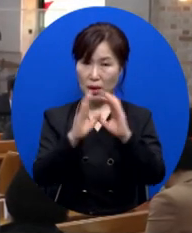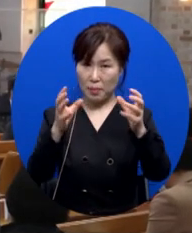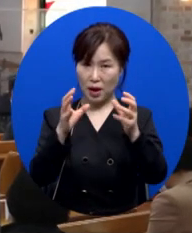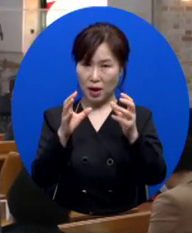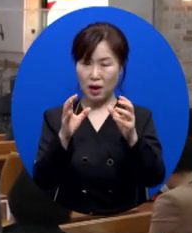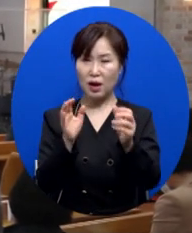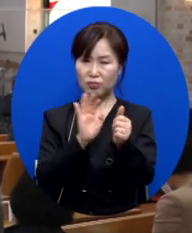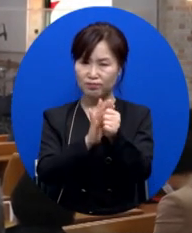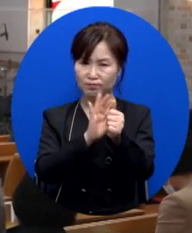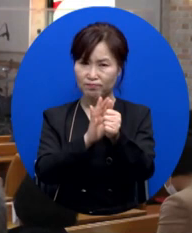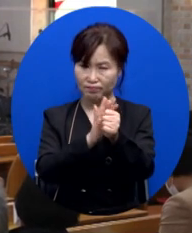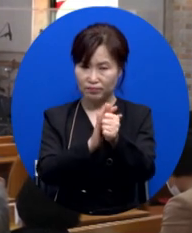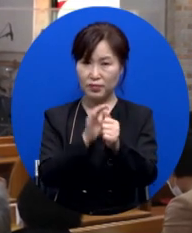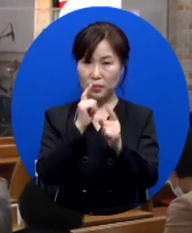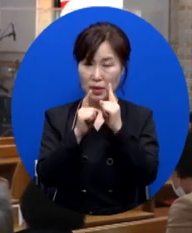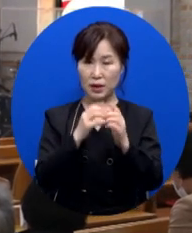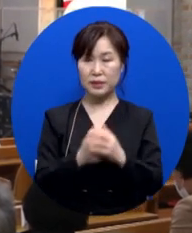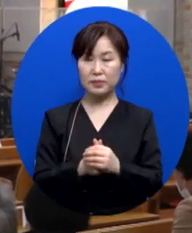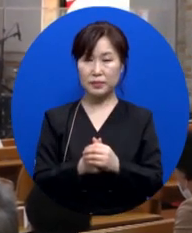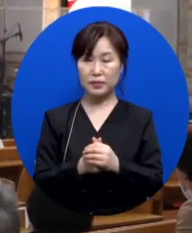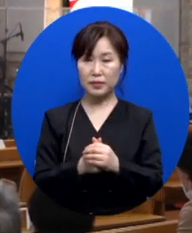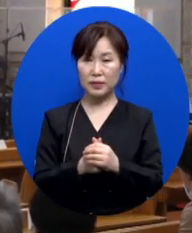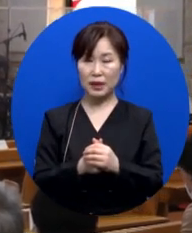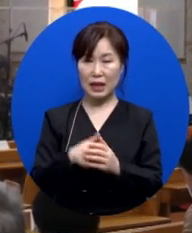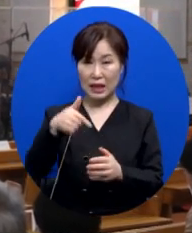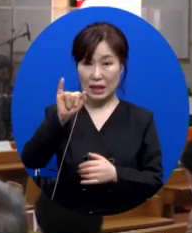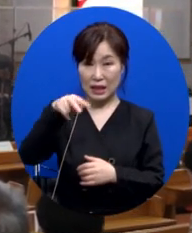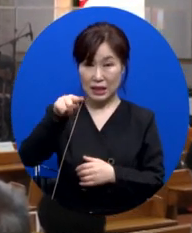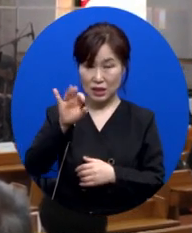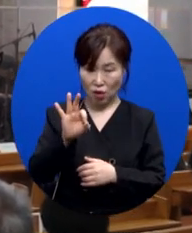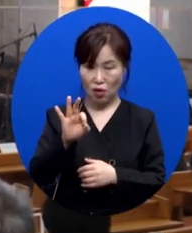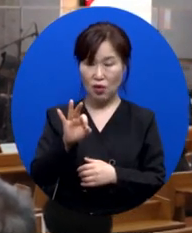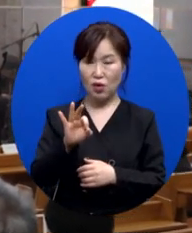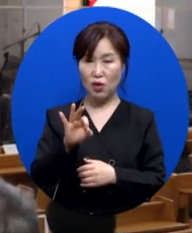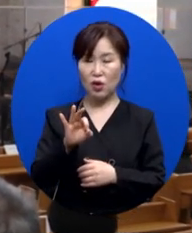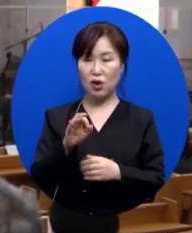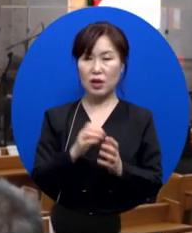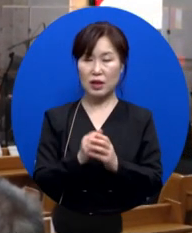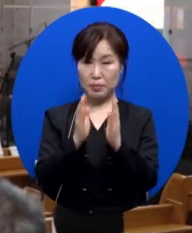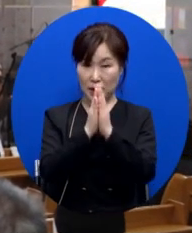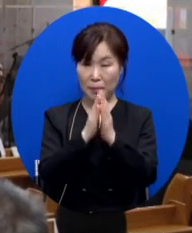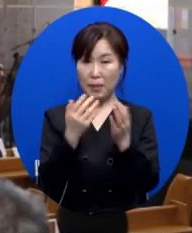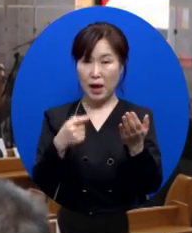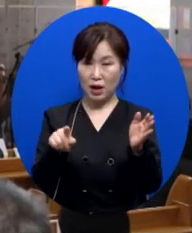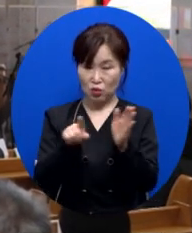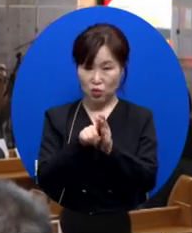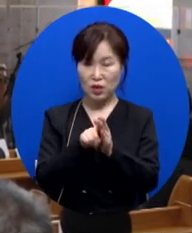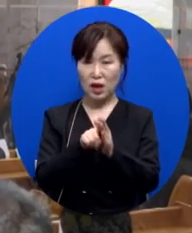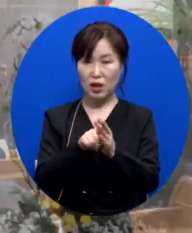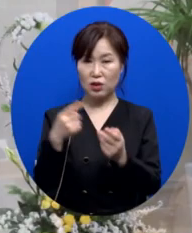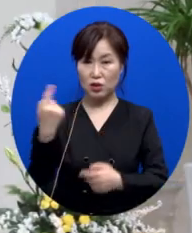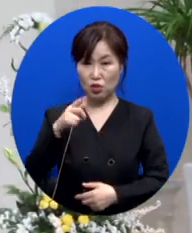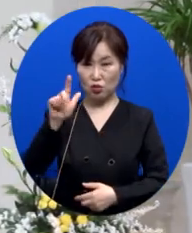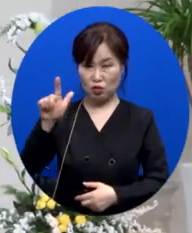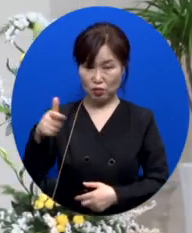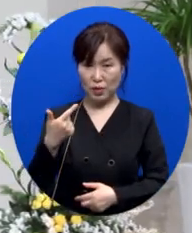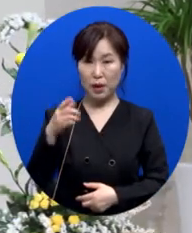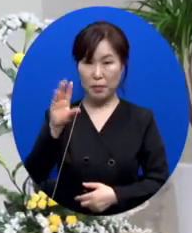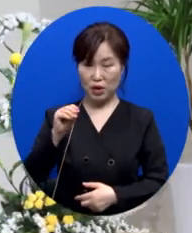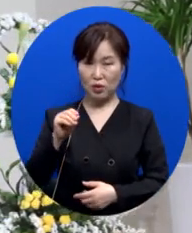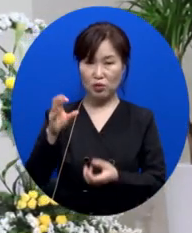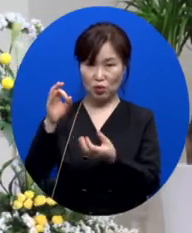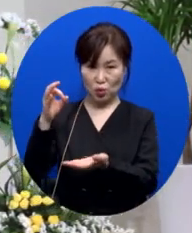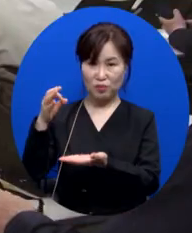밝혔습니다 기성 총회는 지난 4월 6일 1600만 원의 해외선교 위원회에 전달하며 미얀마 국민 지지 입장을